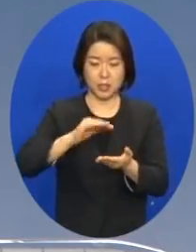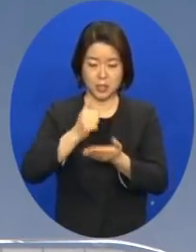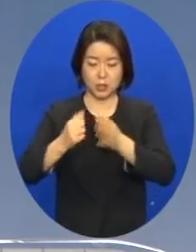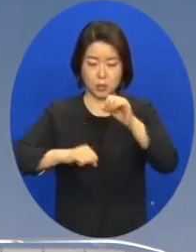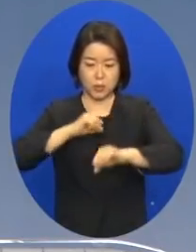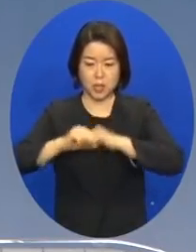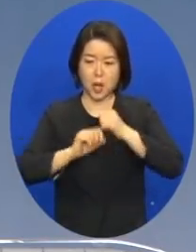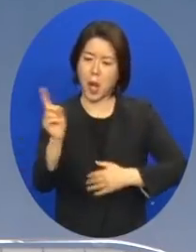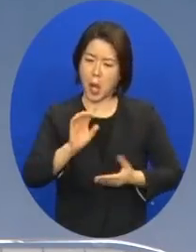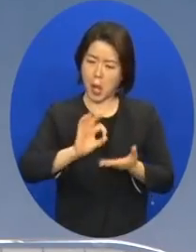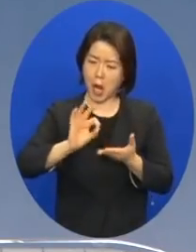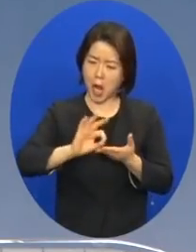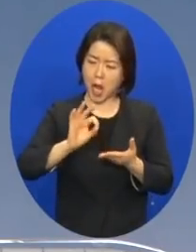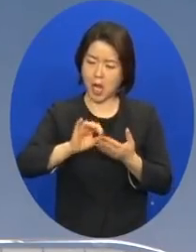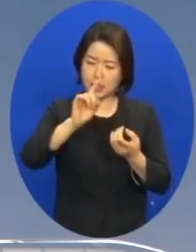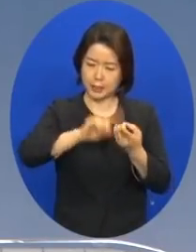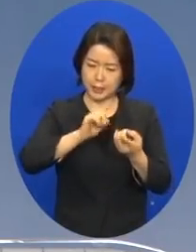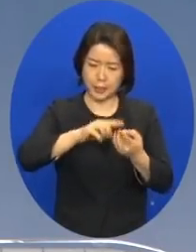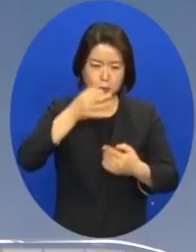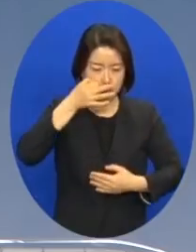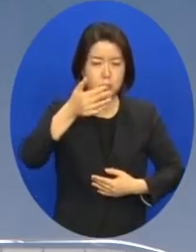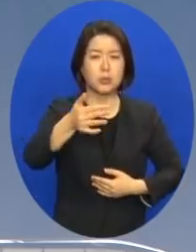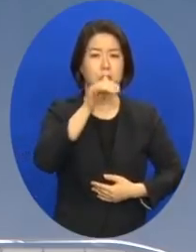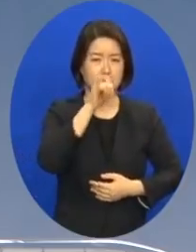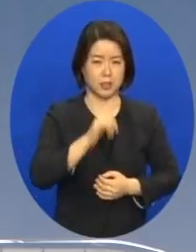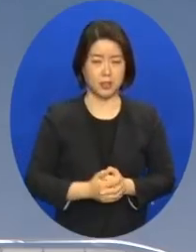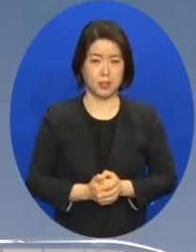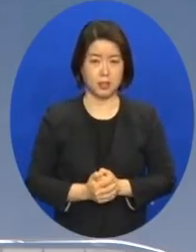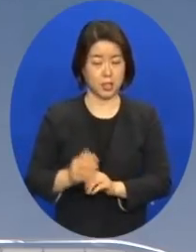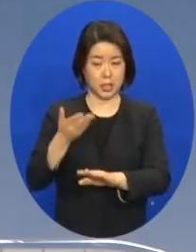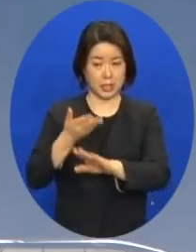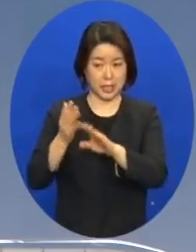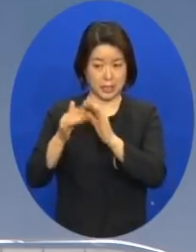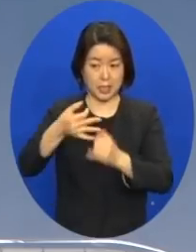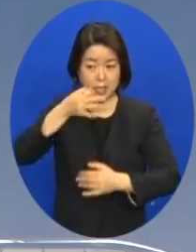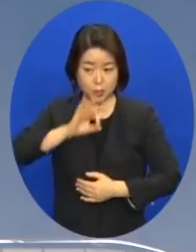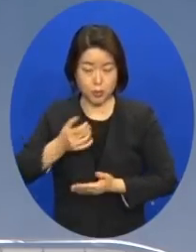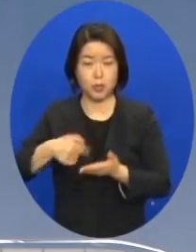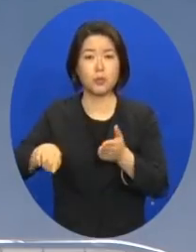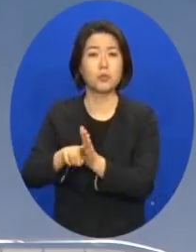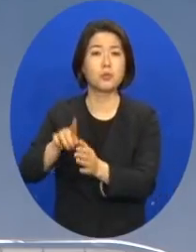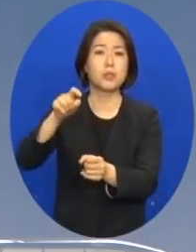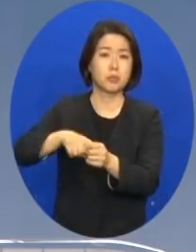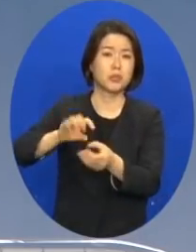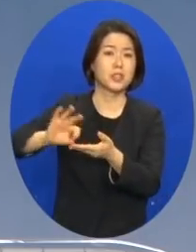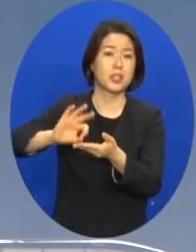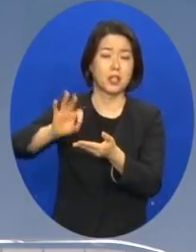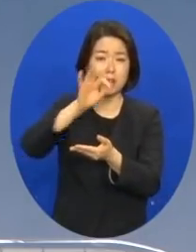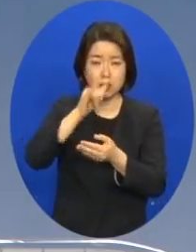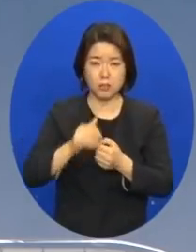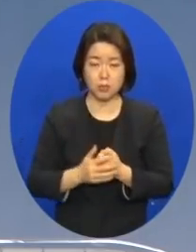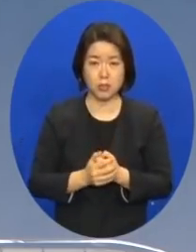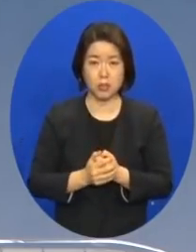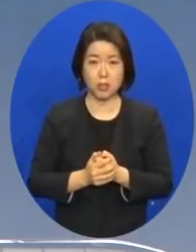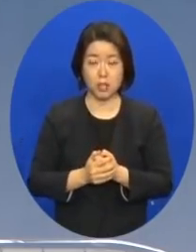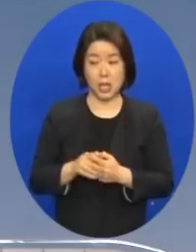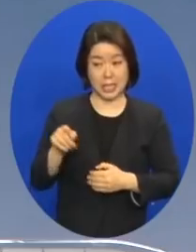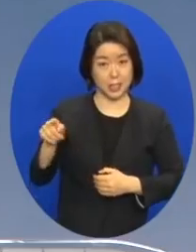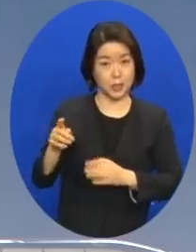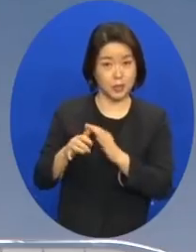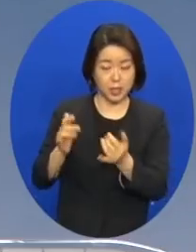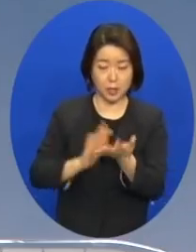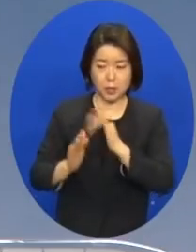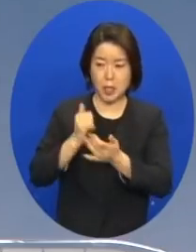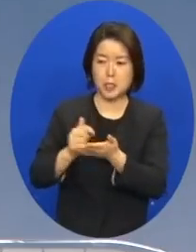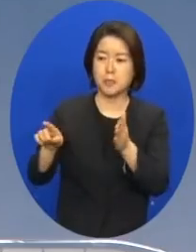자유를 어떻게 써야 되는지를 그대로 보여준 거예요. 다른 사람의 유익을 위해서, 그 사람이 예수님을 믿을 수 있게